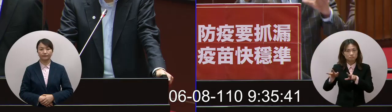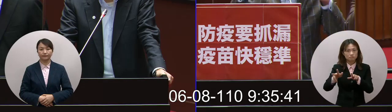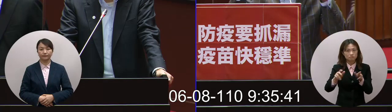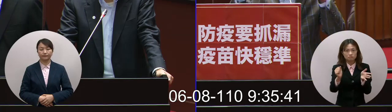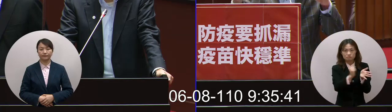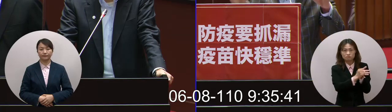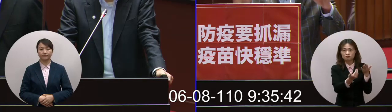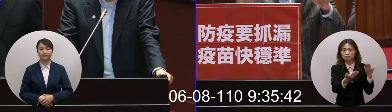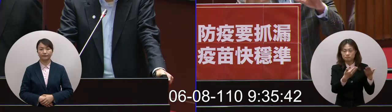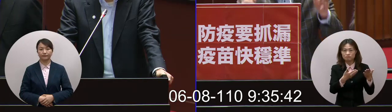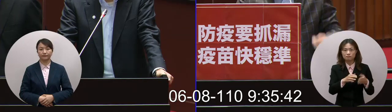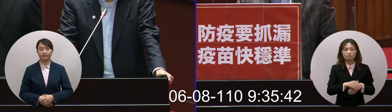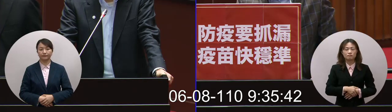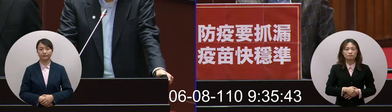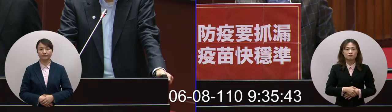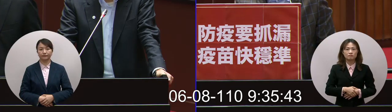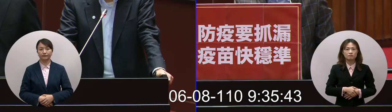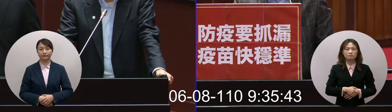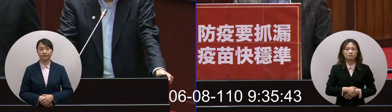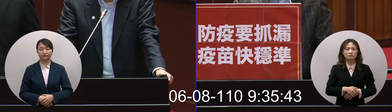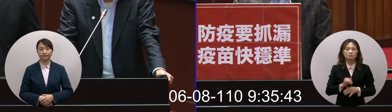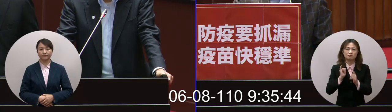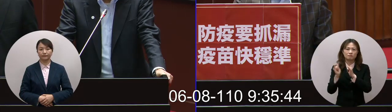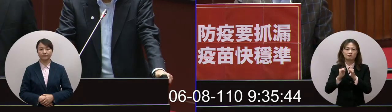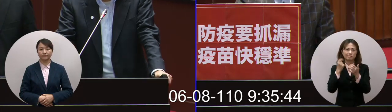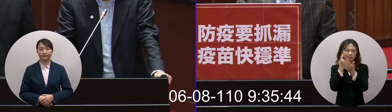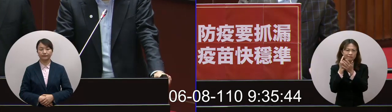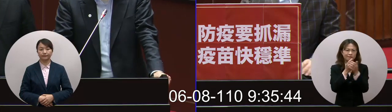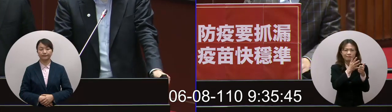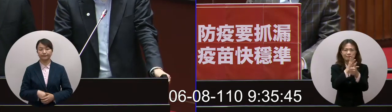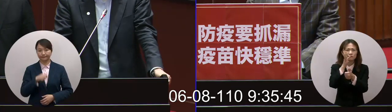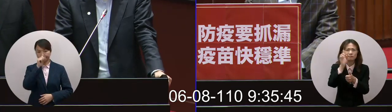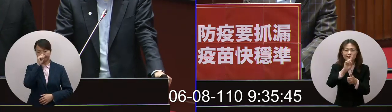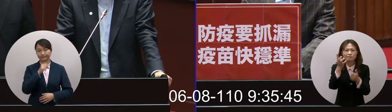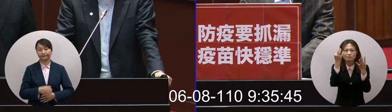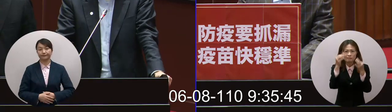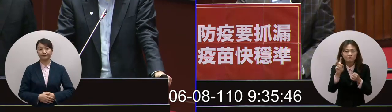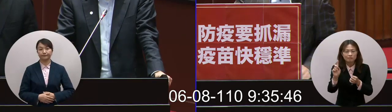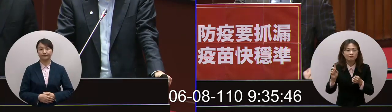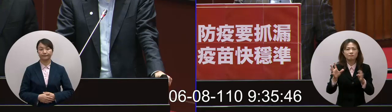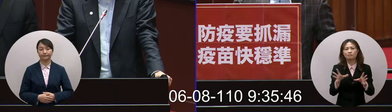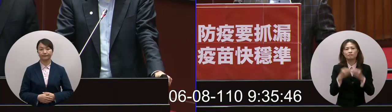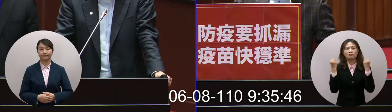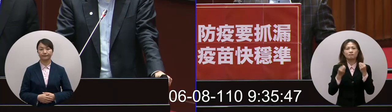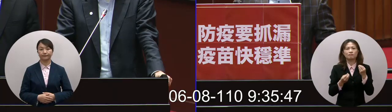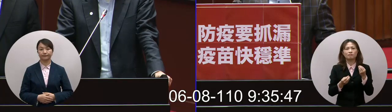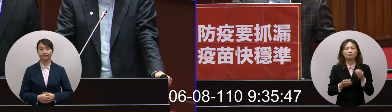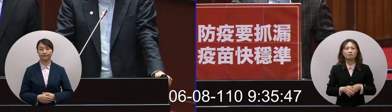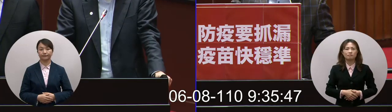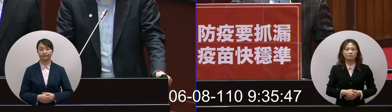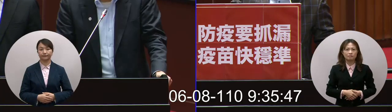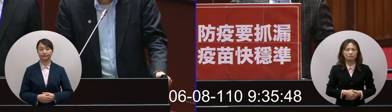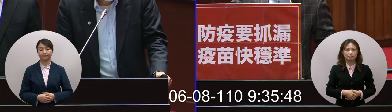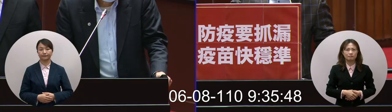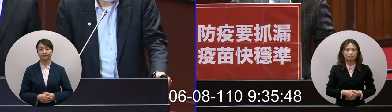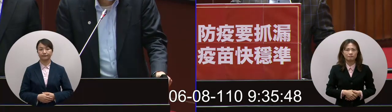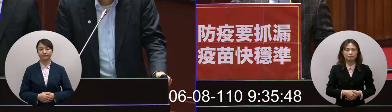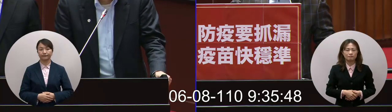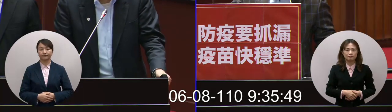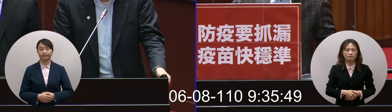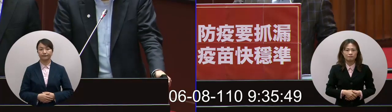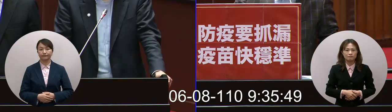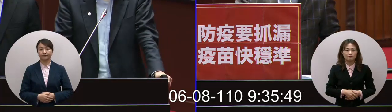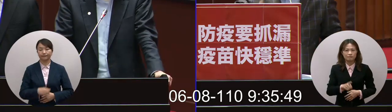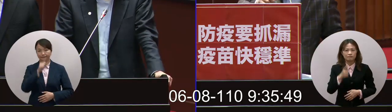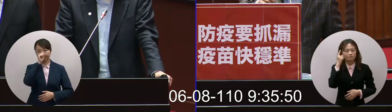问题是，迄、那个物件，大家唔免逐工问啦。我坦白讲，我看到正时，看几年冬天啊，嘛忝啊。 好， 嘿。